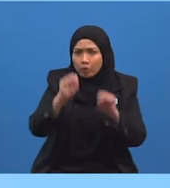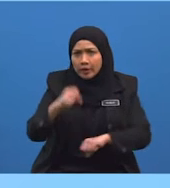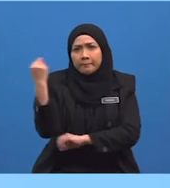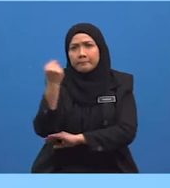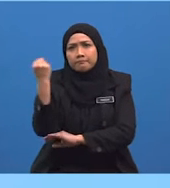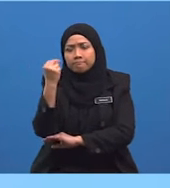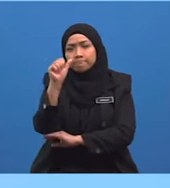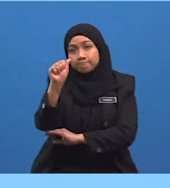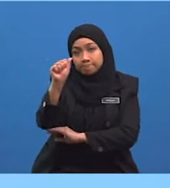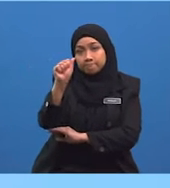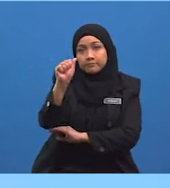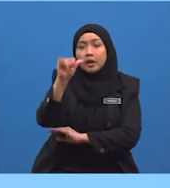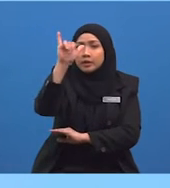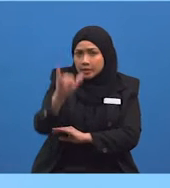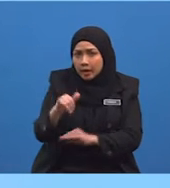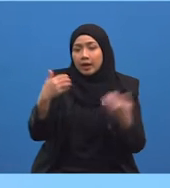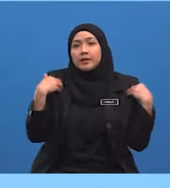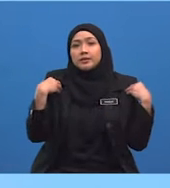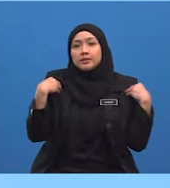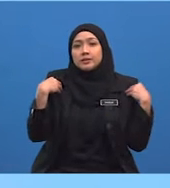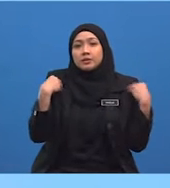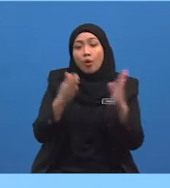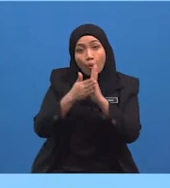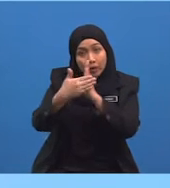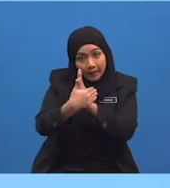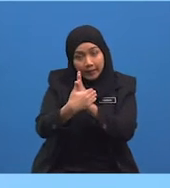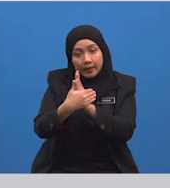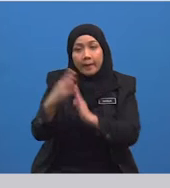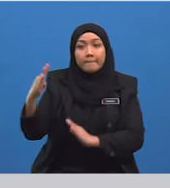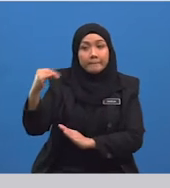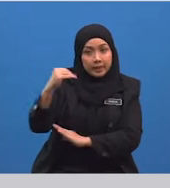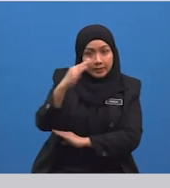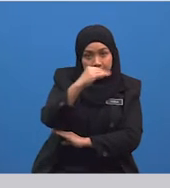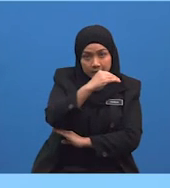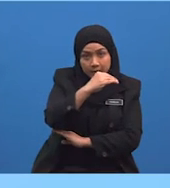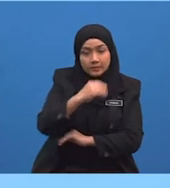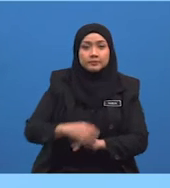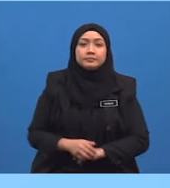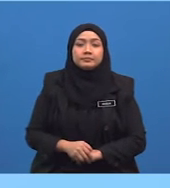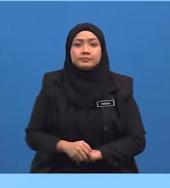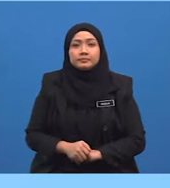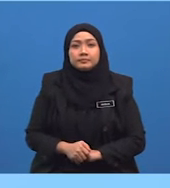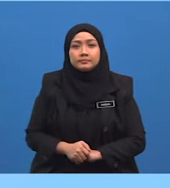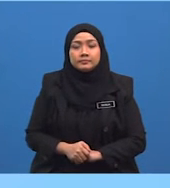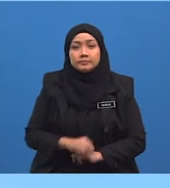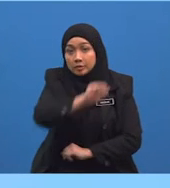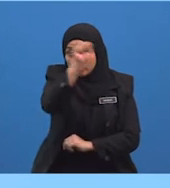menetralkan asid yang dihasilkan oleh bakteria. Dan soalan